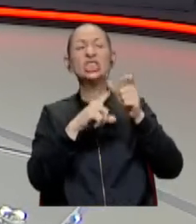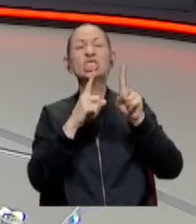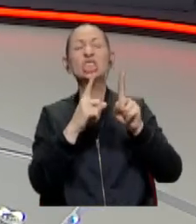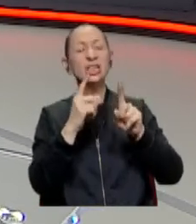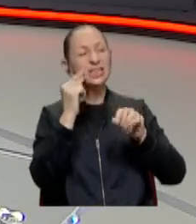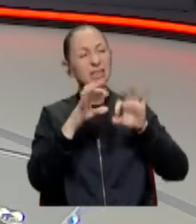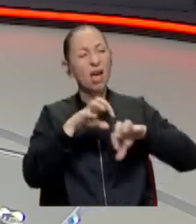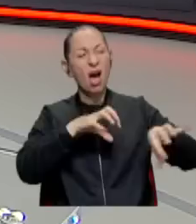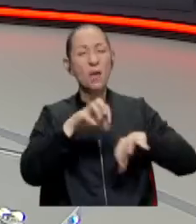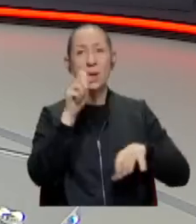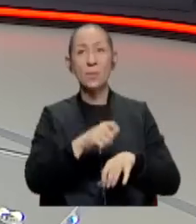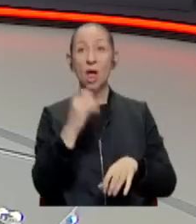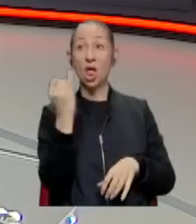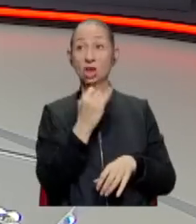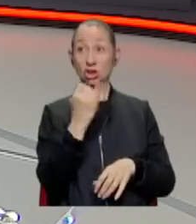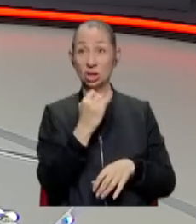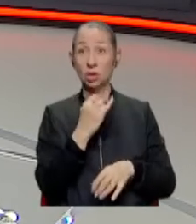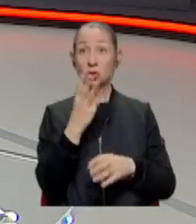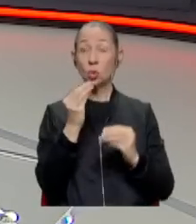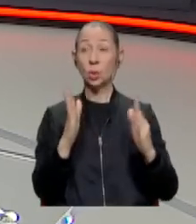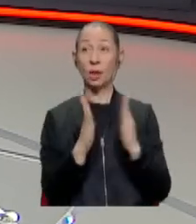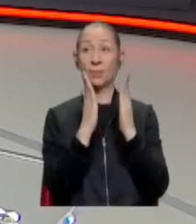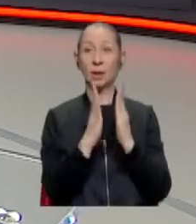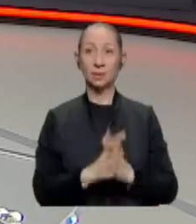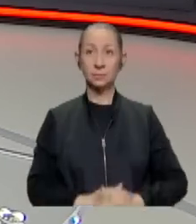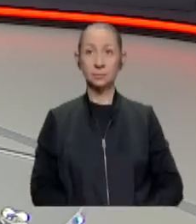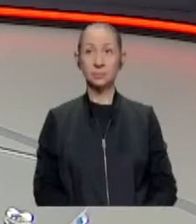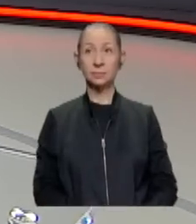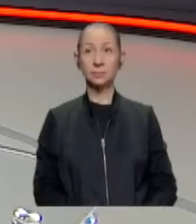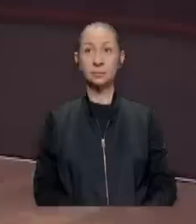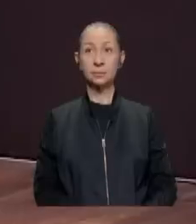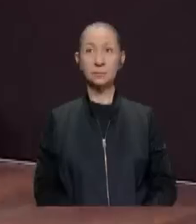eleştirildi ve çok tepki çekti